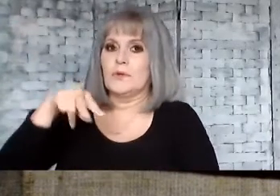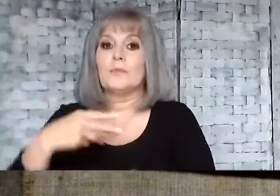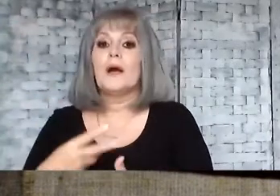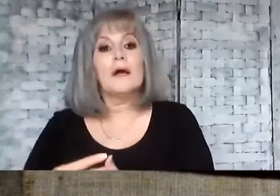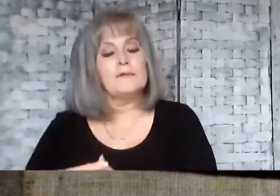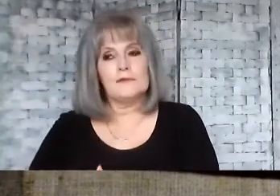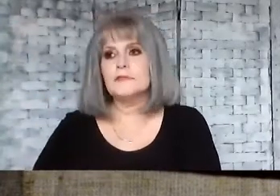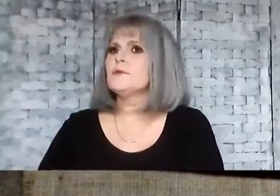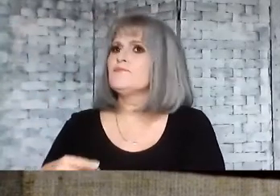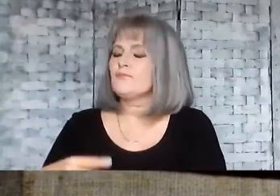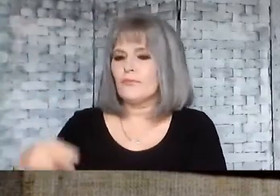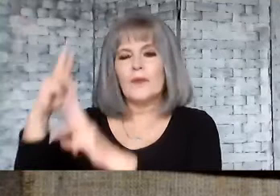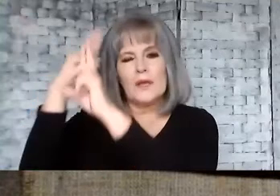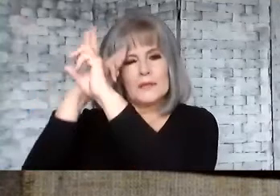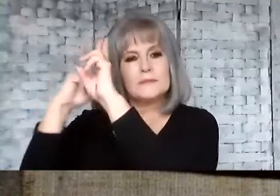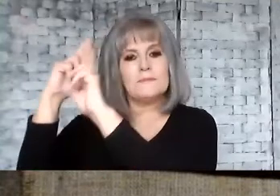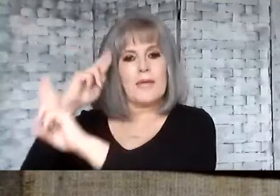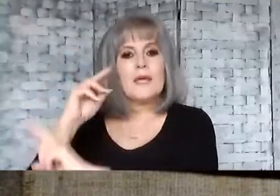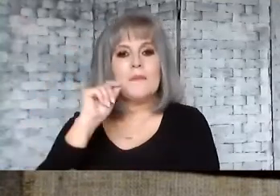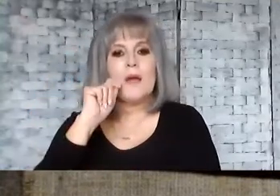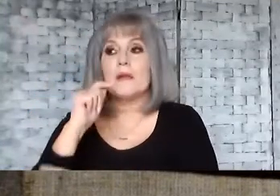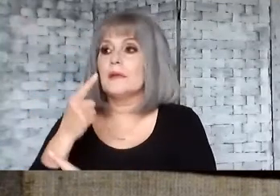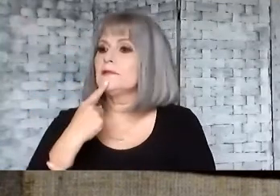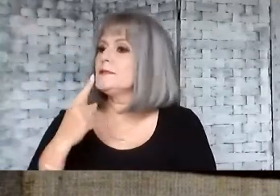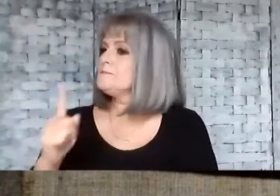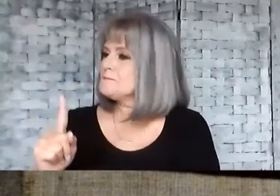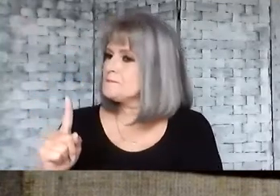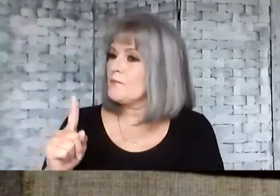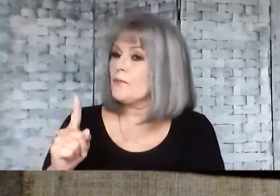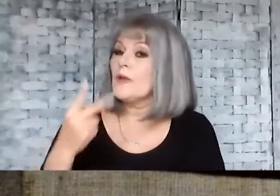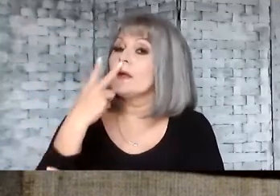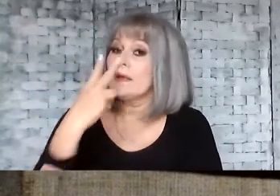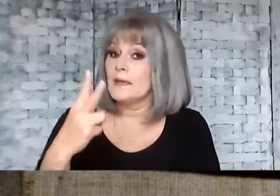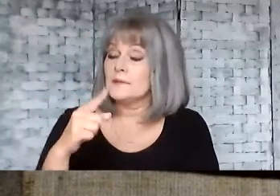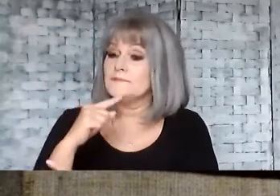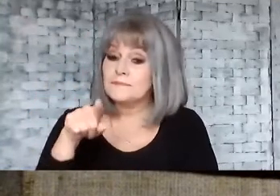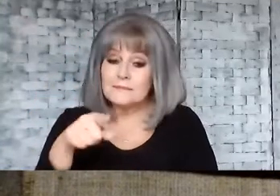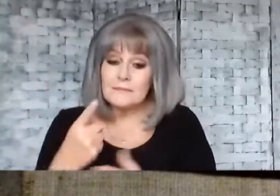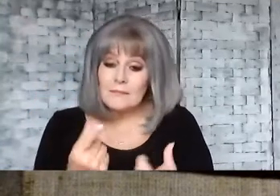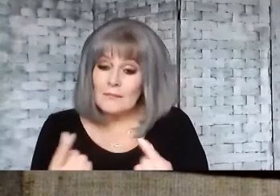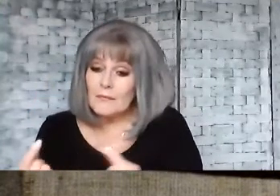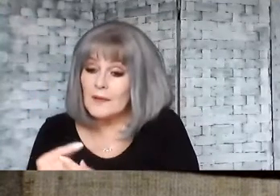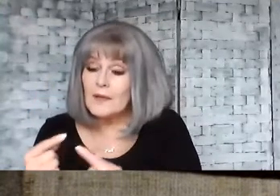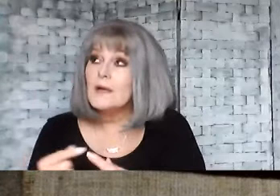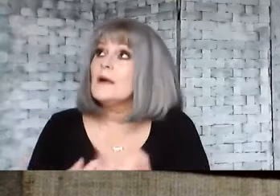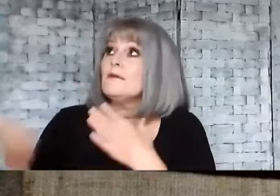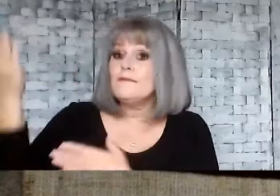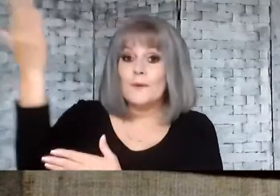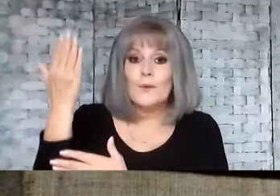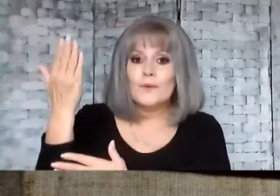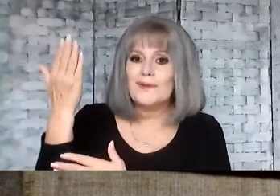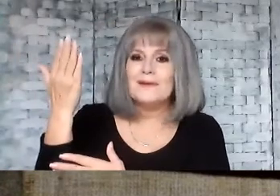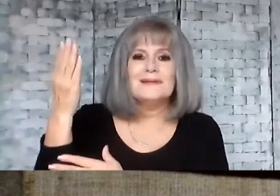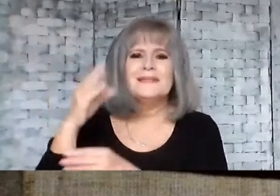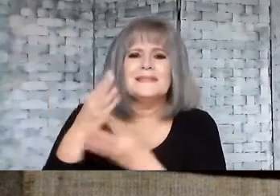Gamaliel. Hy was 'n gerespekteerde fariseer en hy sê, as hierdie dinge wat hier gebeur nie van God afkom nie, sal